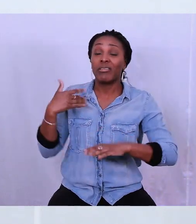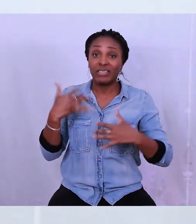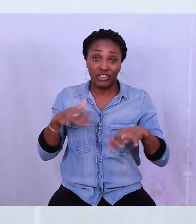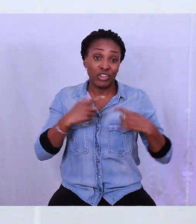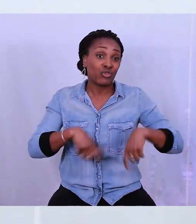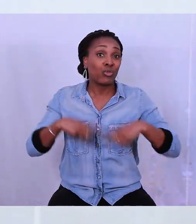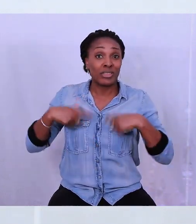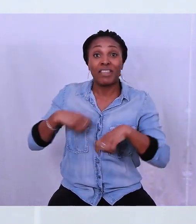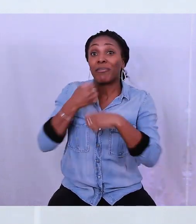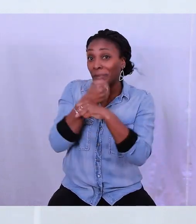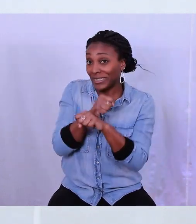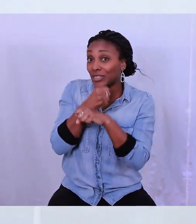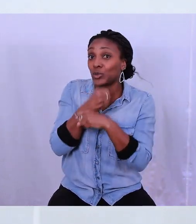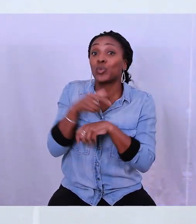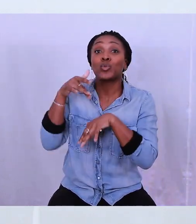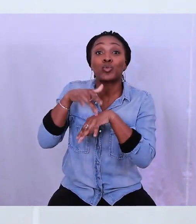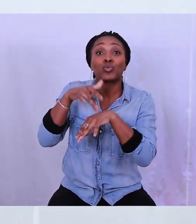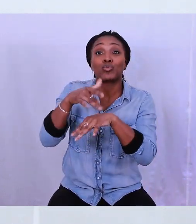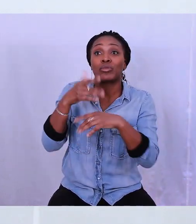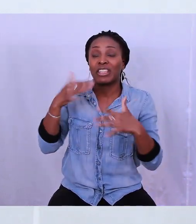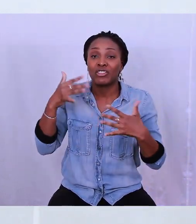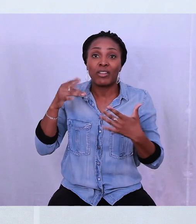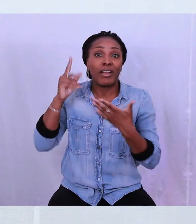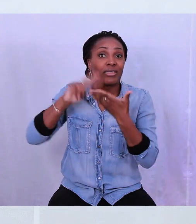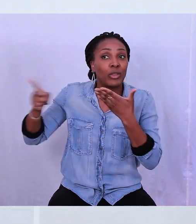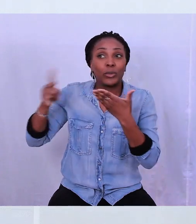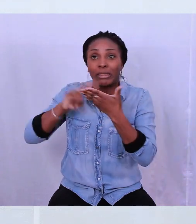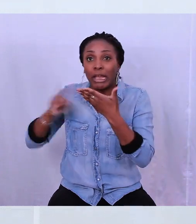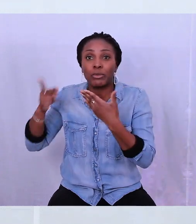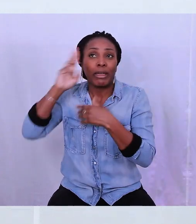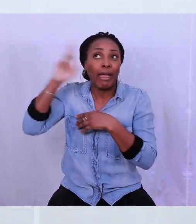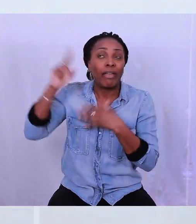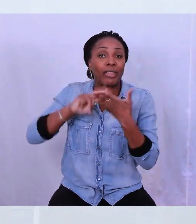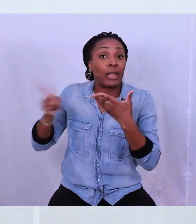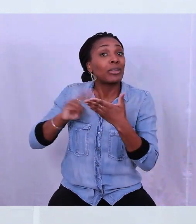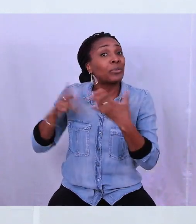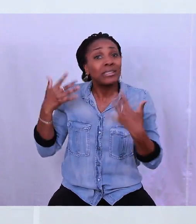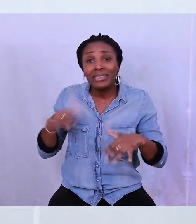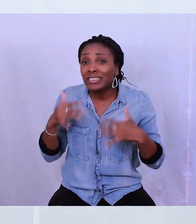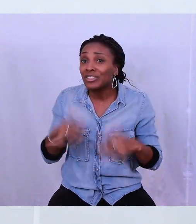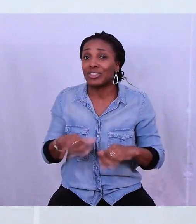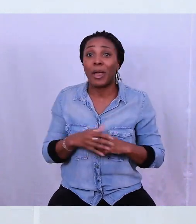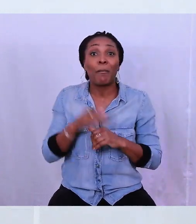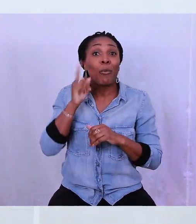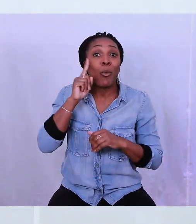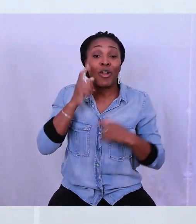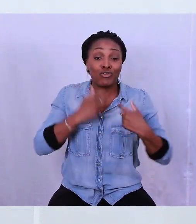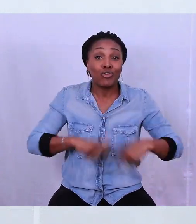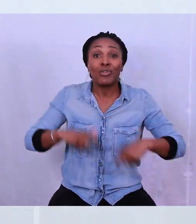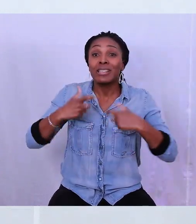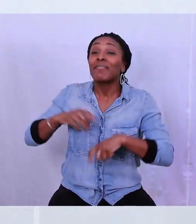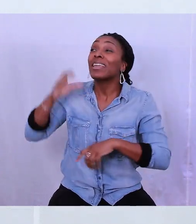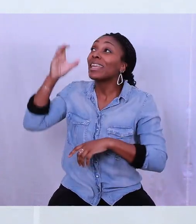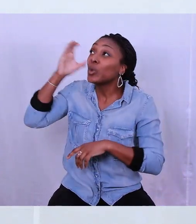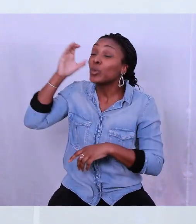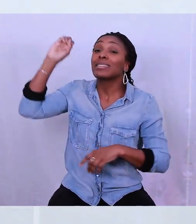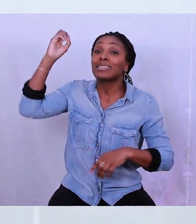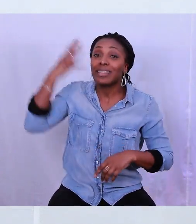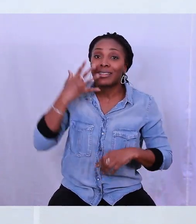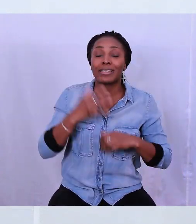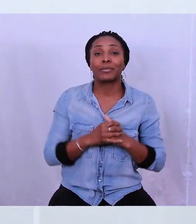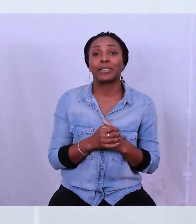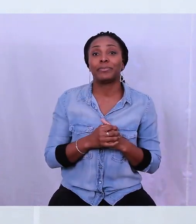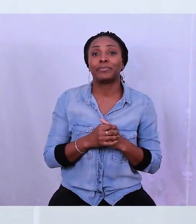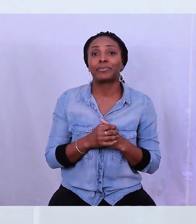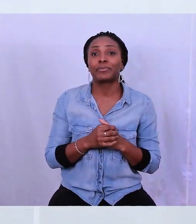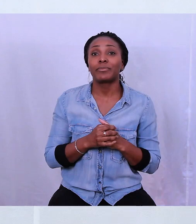en prison. Et ça, nous connaissons l'histoire. Et c'est un homme, en fait, qui était à l'écoute du Saint-Esprit. D'être à l'écoute du